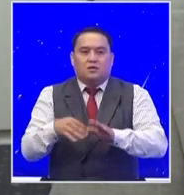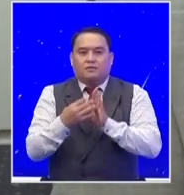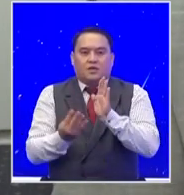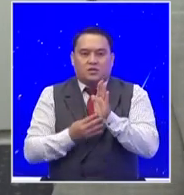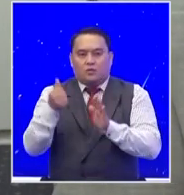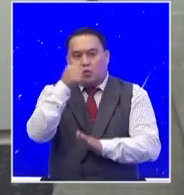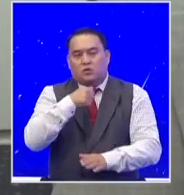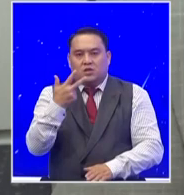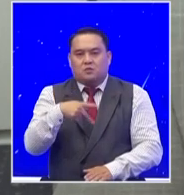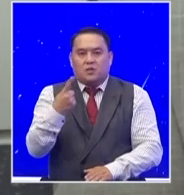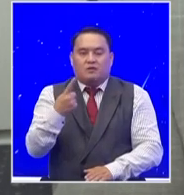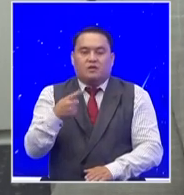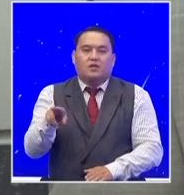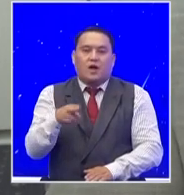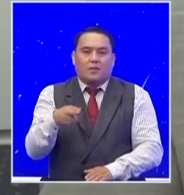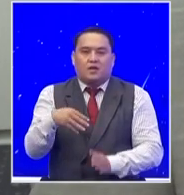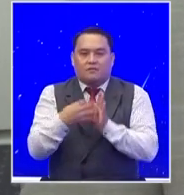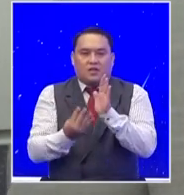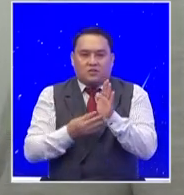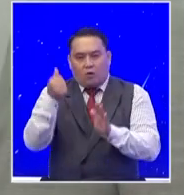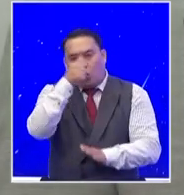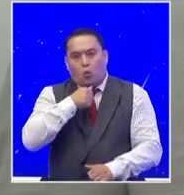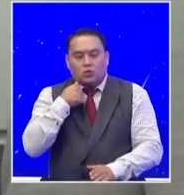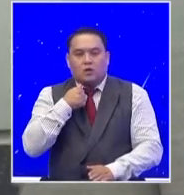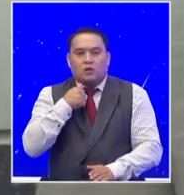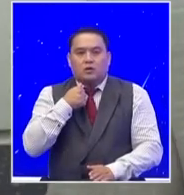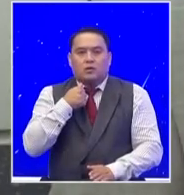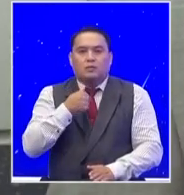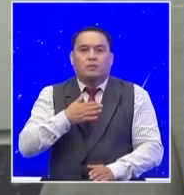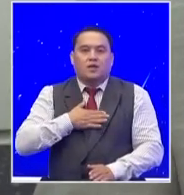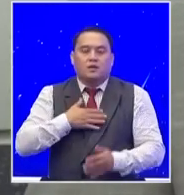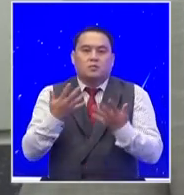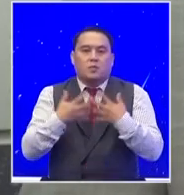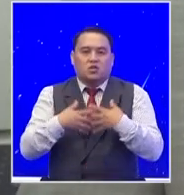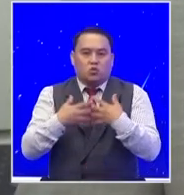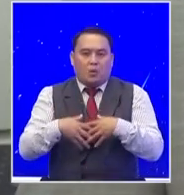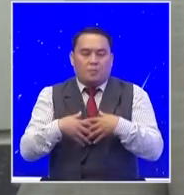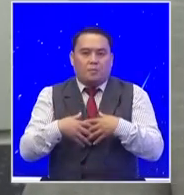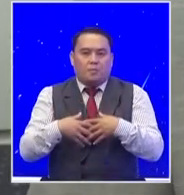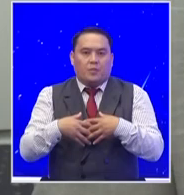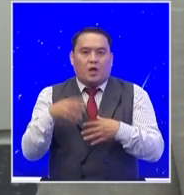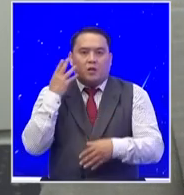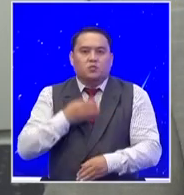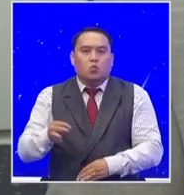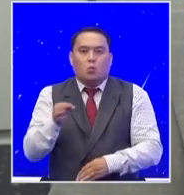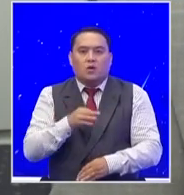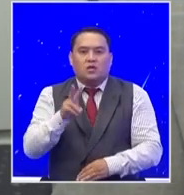2019 год 31 декабря 2019 года. По нашим предварительным подсчетам, по Алматинской